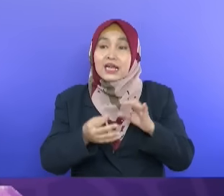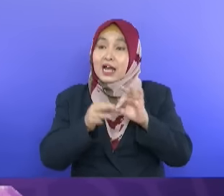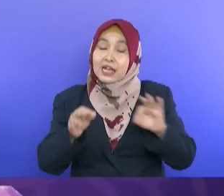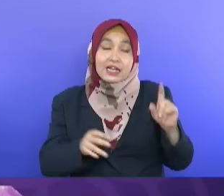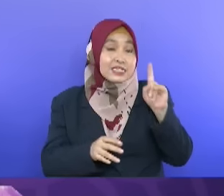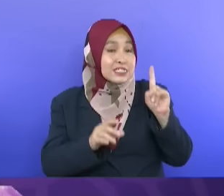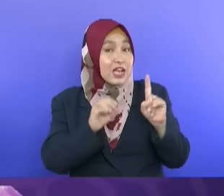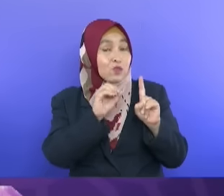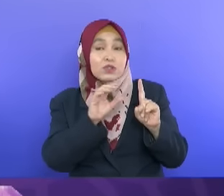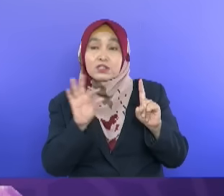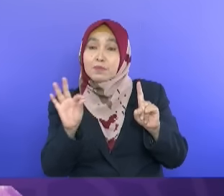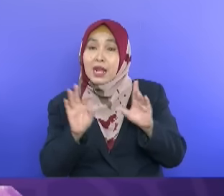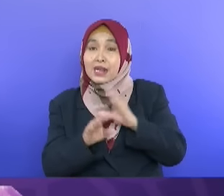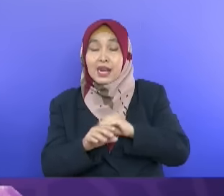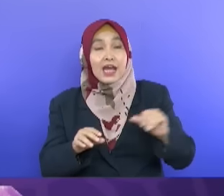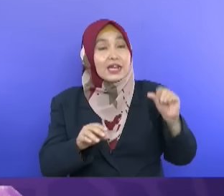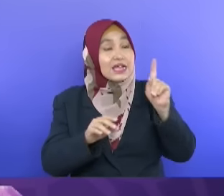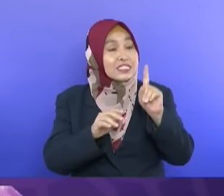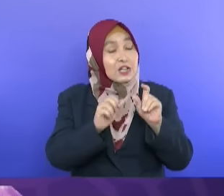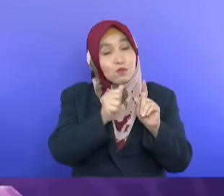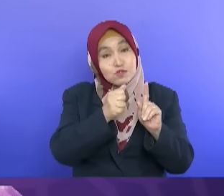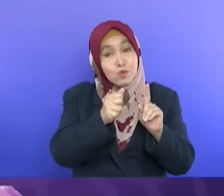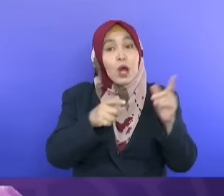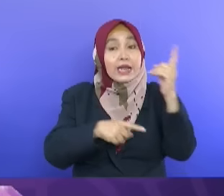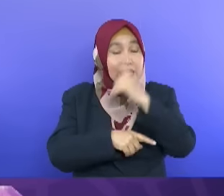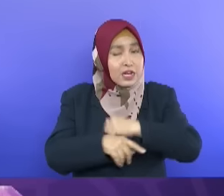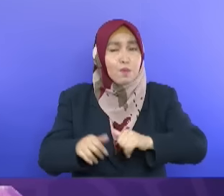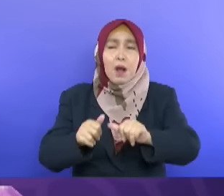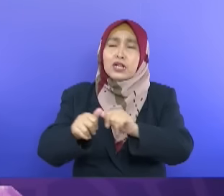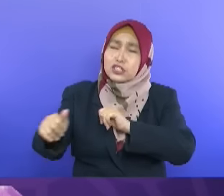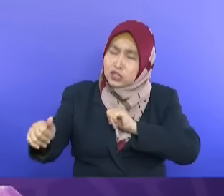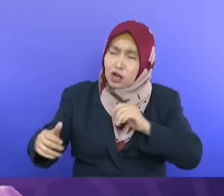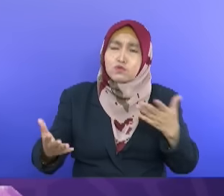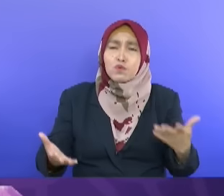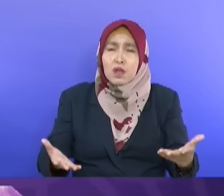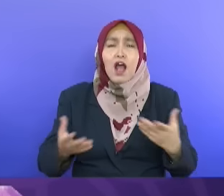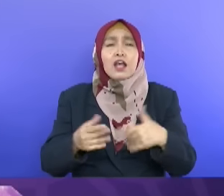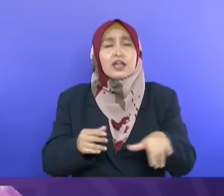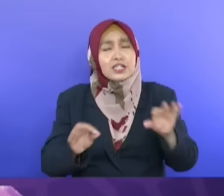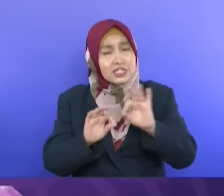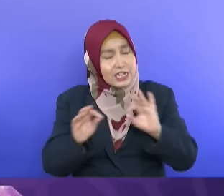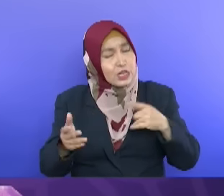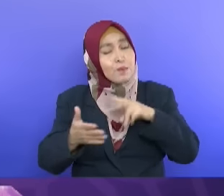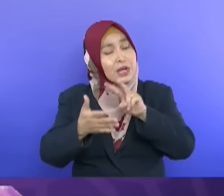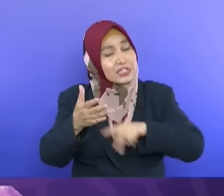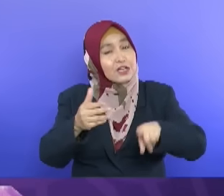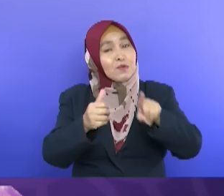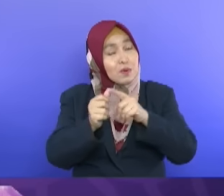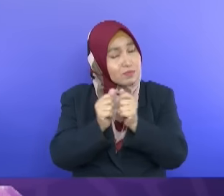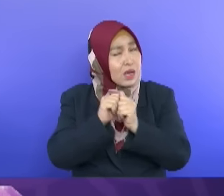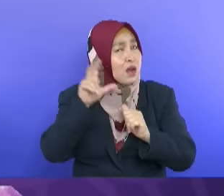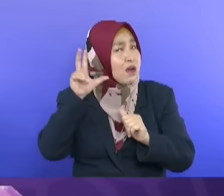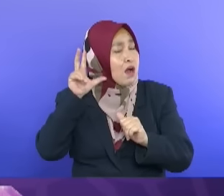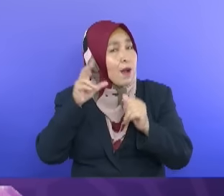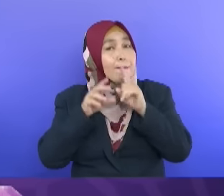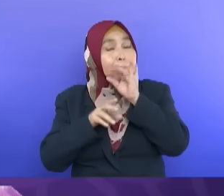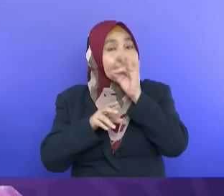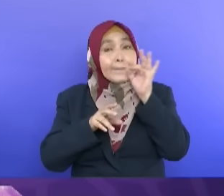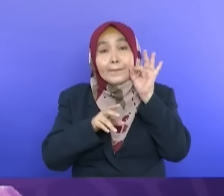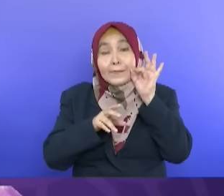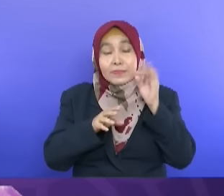109 dan 110 pada hari ini tapi panjang juga kayaknya kita baca terlebih dahulu sama-sama kita dengar dan dia